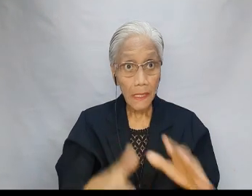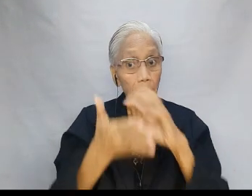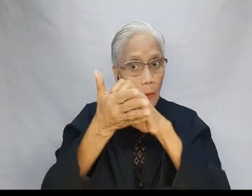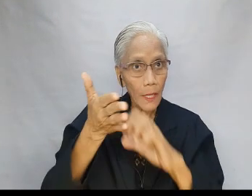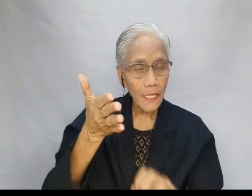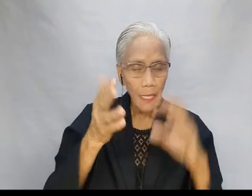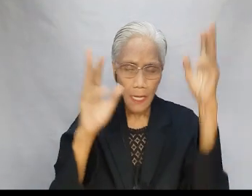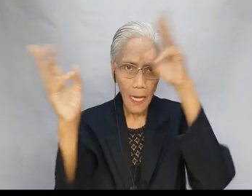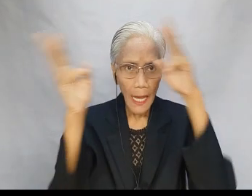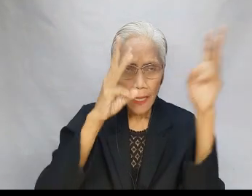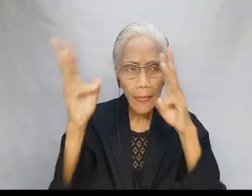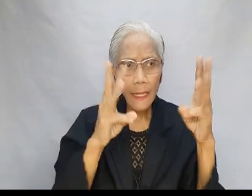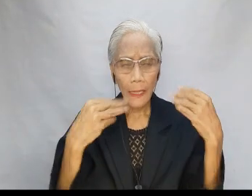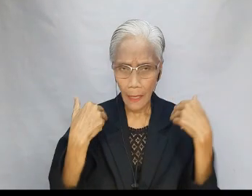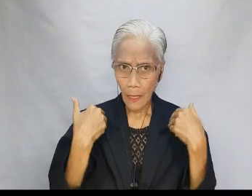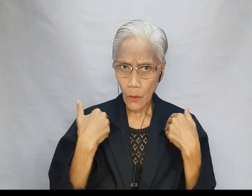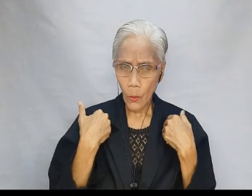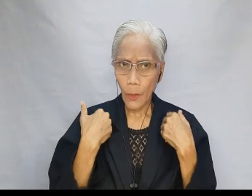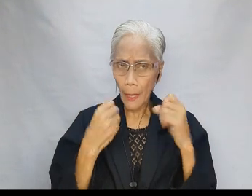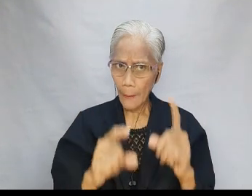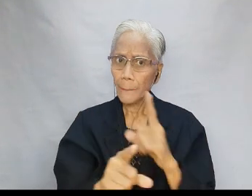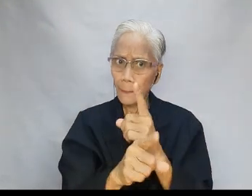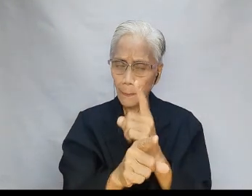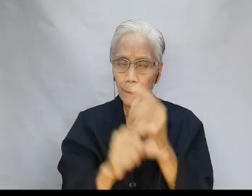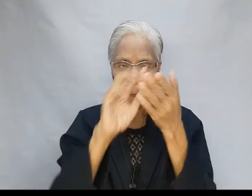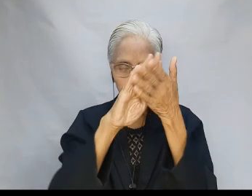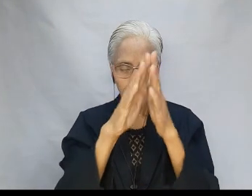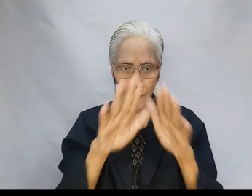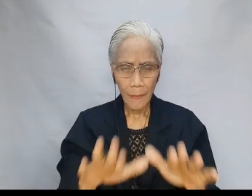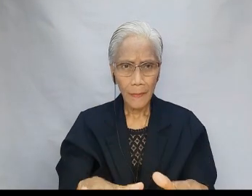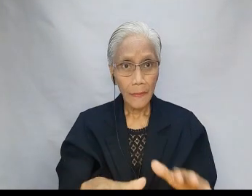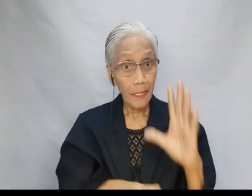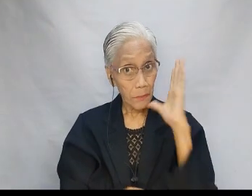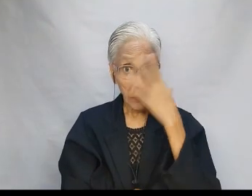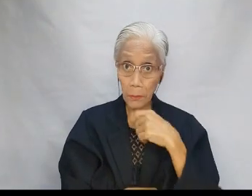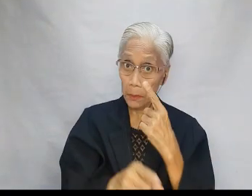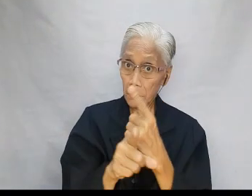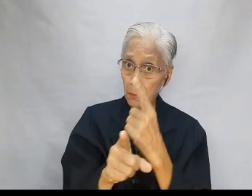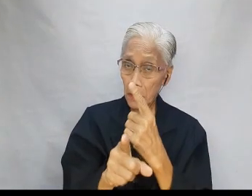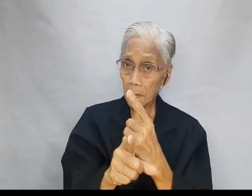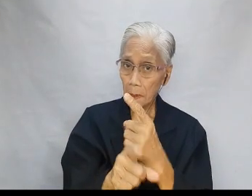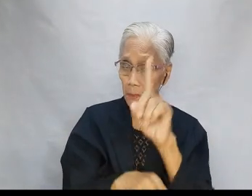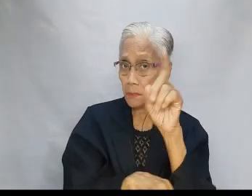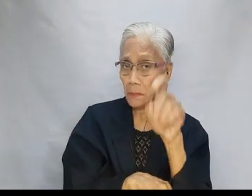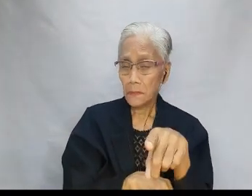Nabawasan ang hangin at nagkaroon ng ganap na kapayapaan." It is beautiful, isn't it?